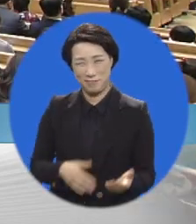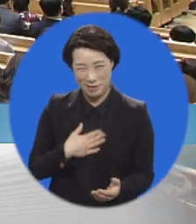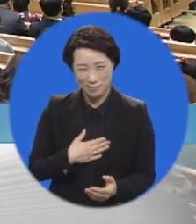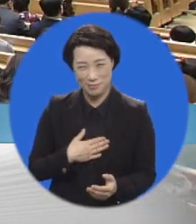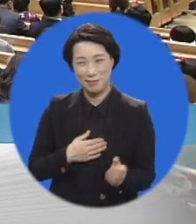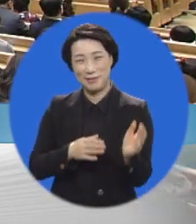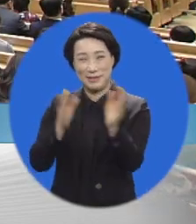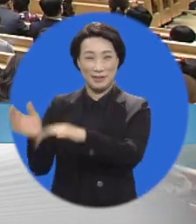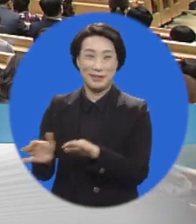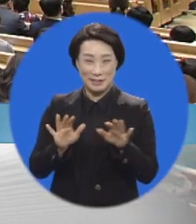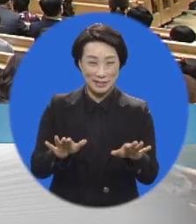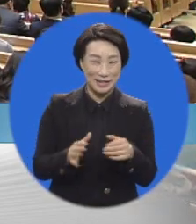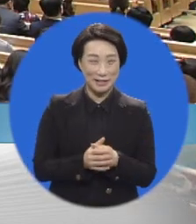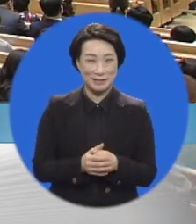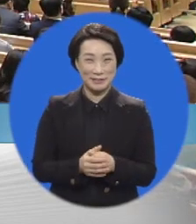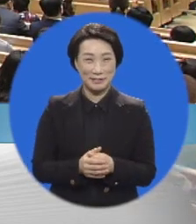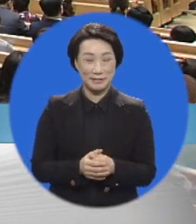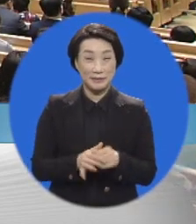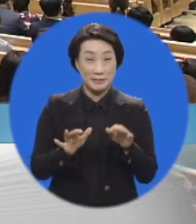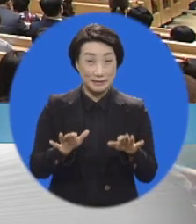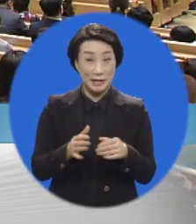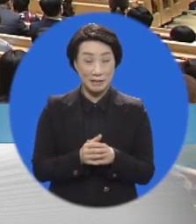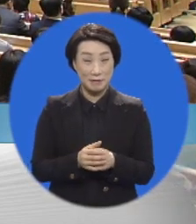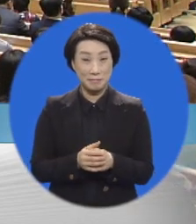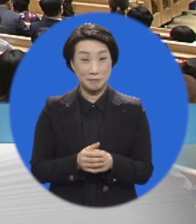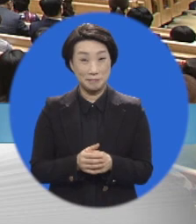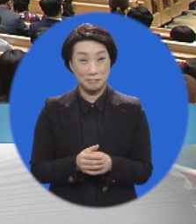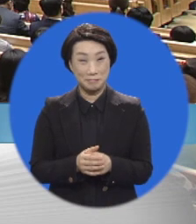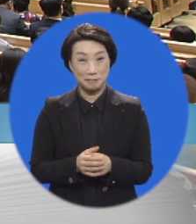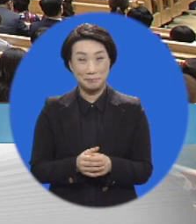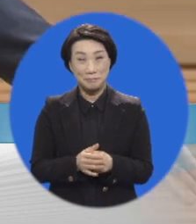그런데 드디어 이제 보세요.